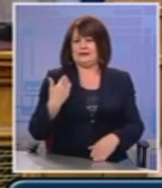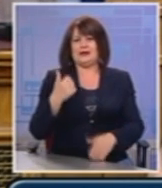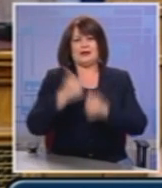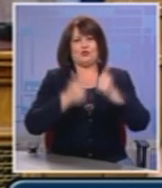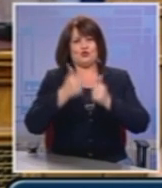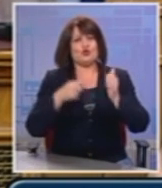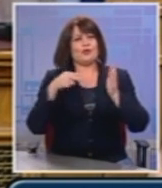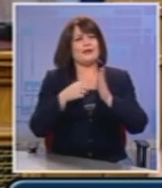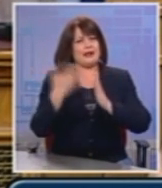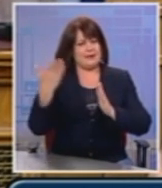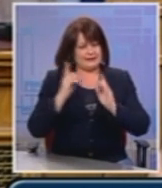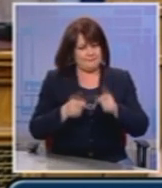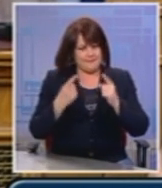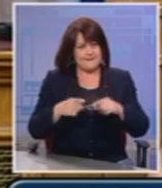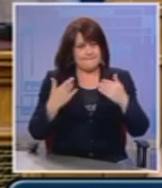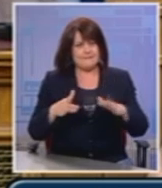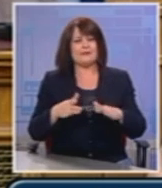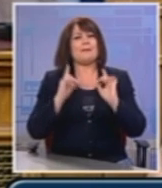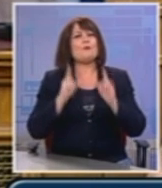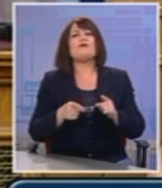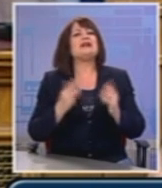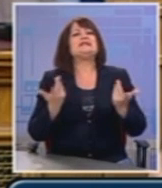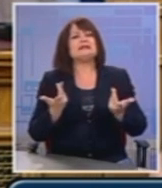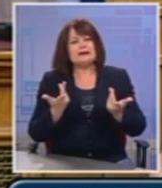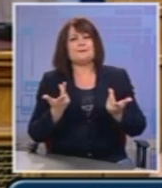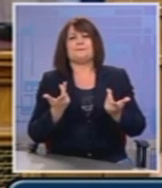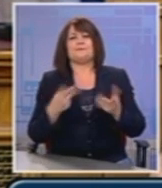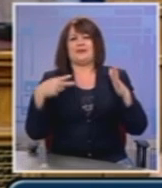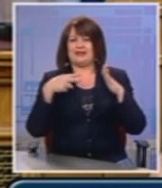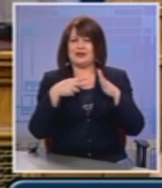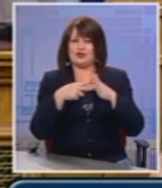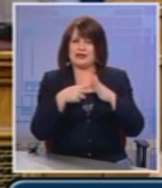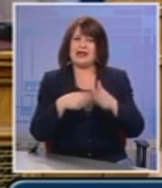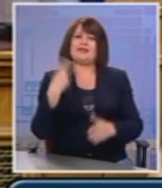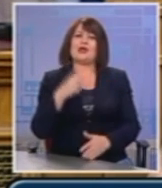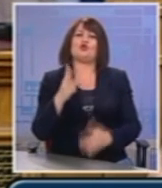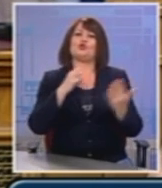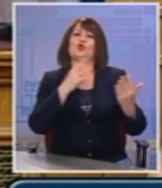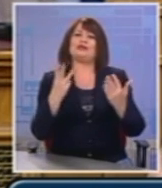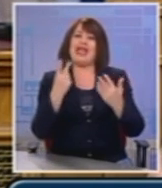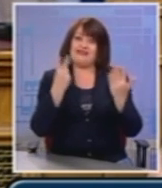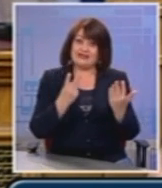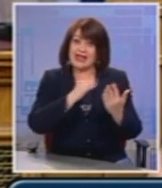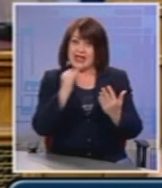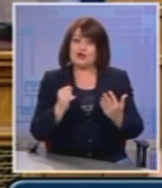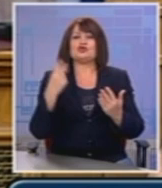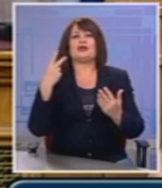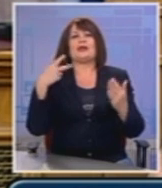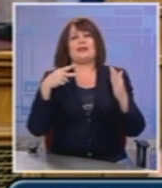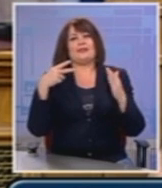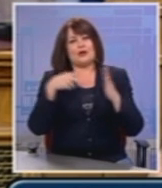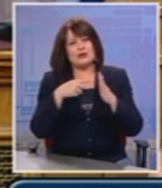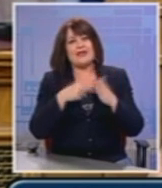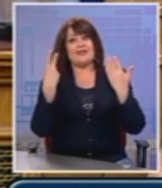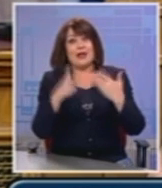του 2015 δηλαδή τις αποφάσεις 2287 έως 2290 του